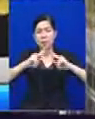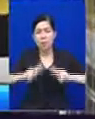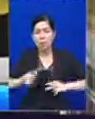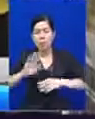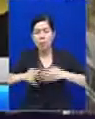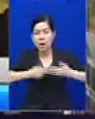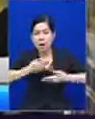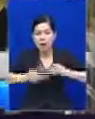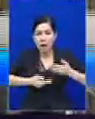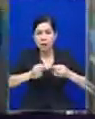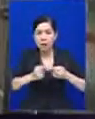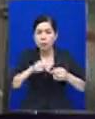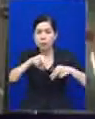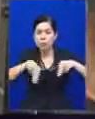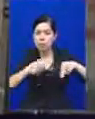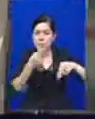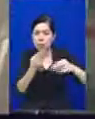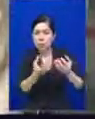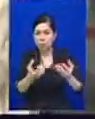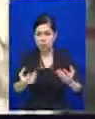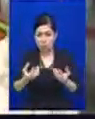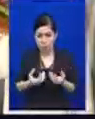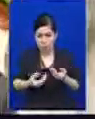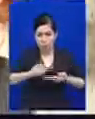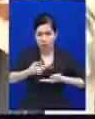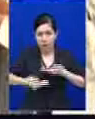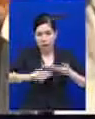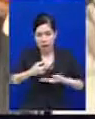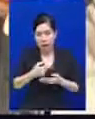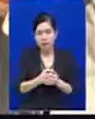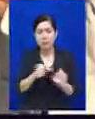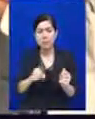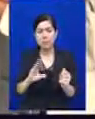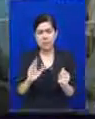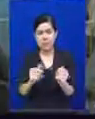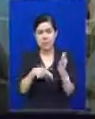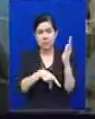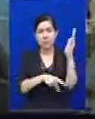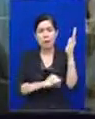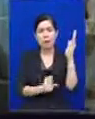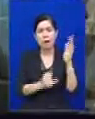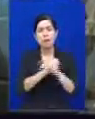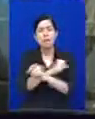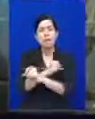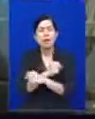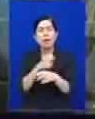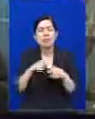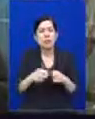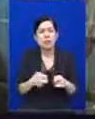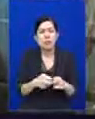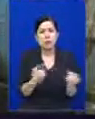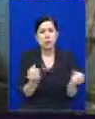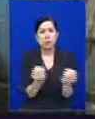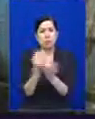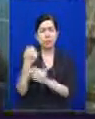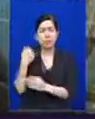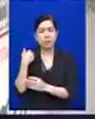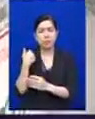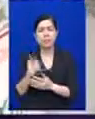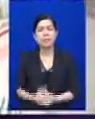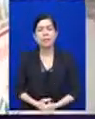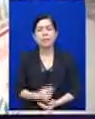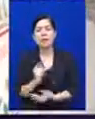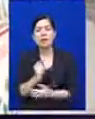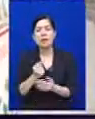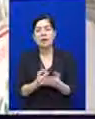าอุปโภคบริโภคตามร้านค้าในเขตเทศบาลเมืองพังงาค่ะป้องกันการเอาเปรียบผู้บริโภคโดยพบว่าราคาสินค้าและอ